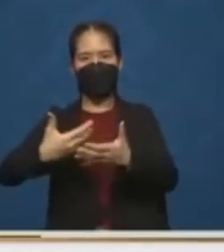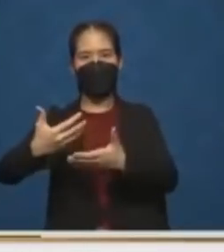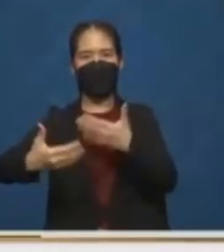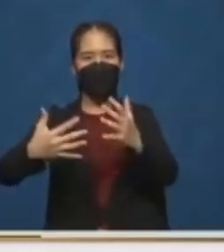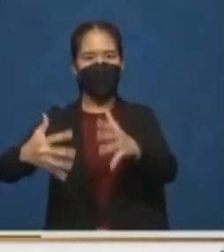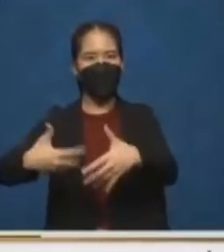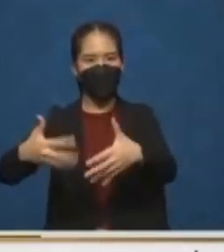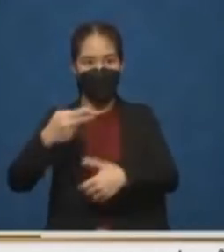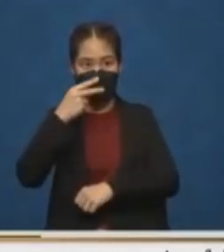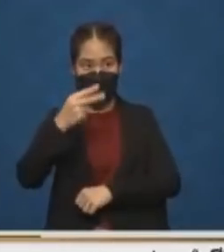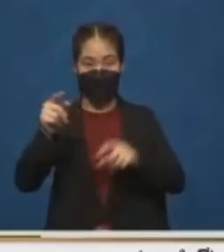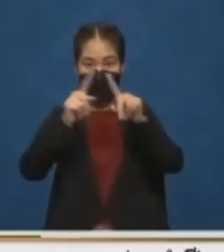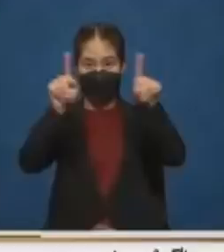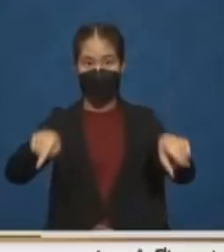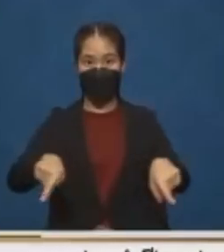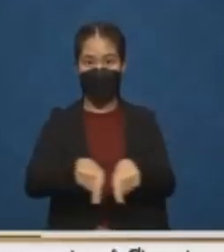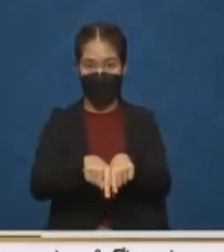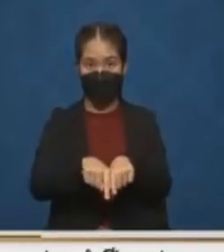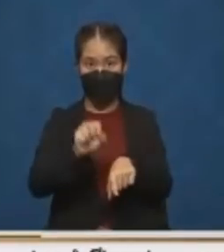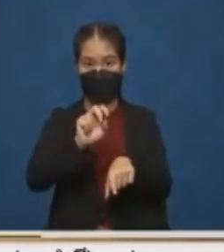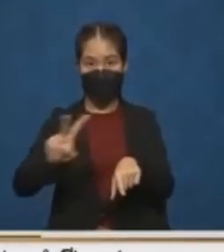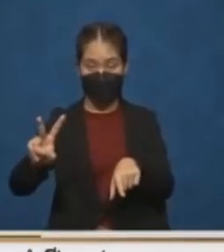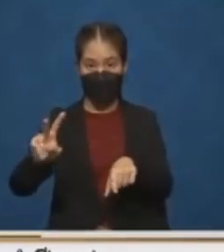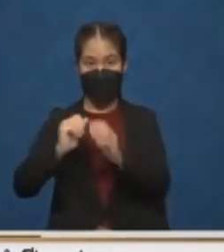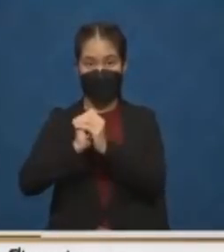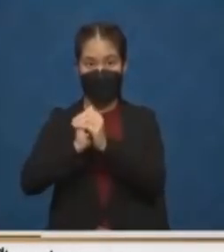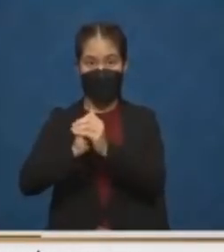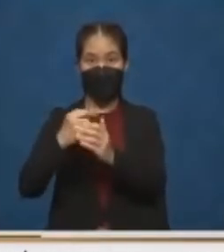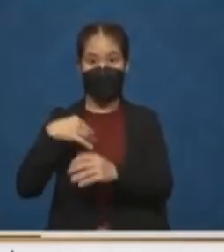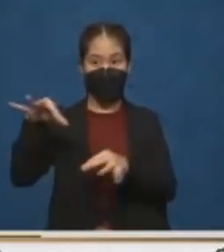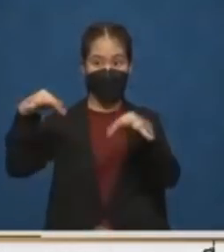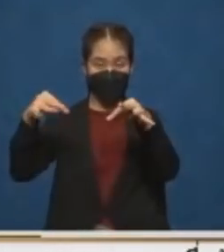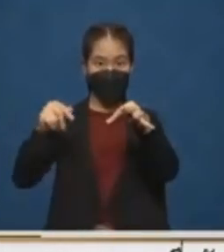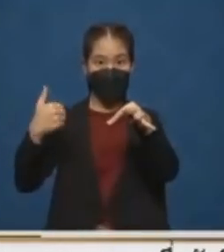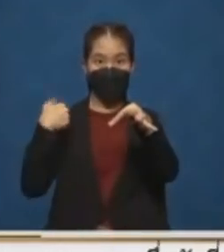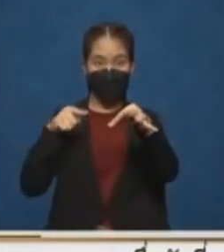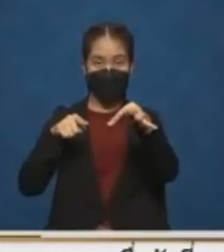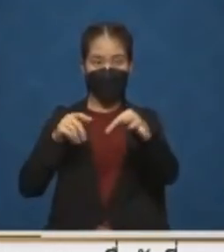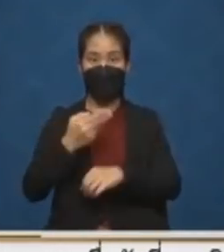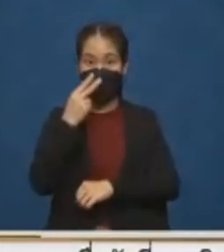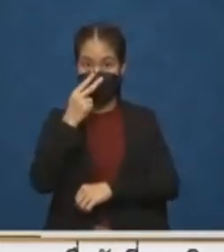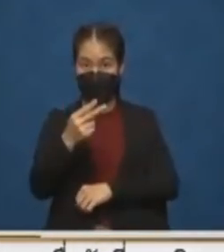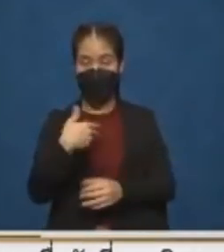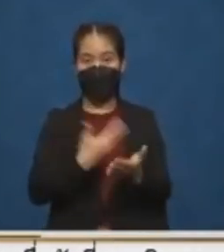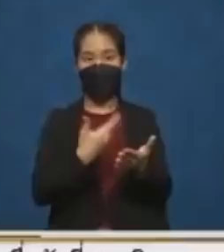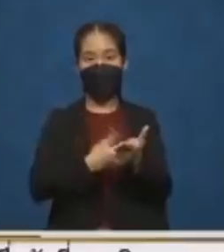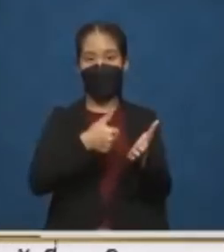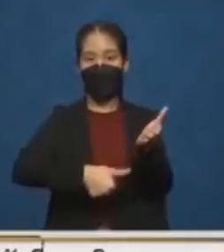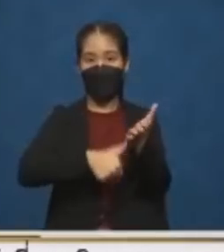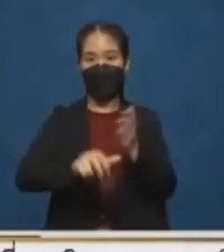ทานประทานดูบัยนำเข้าสินค้าชิโนวักที่กัผมได้มา เสียภาษีมลค่าเพิ่ม